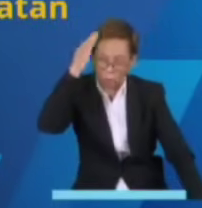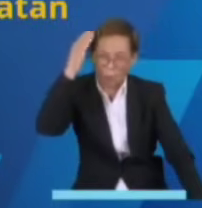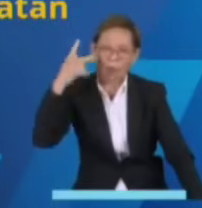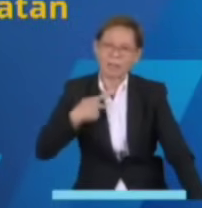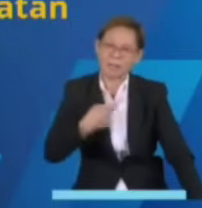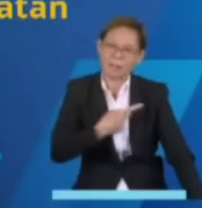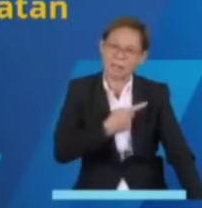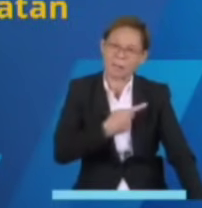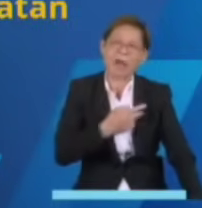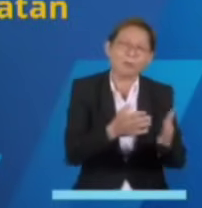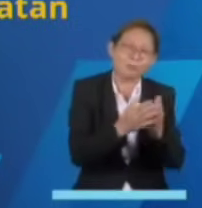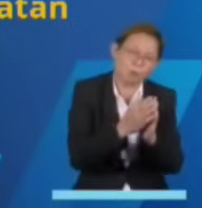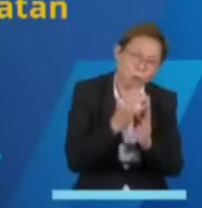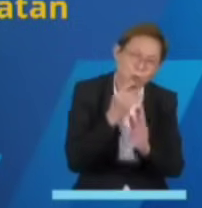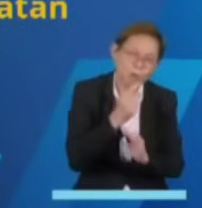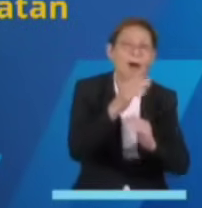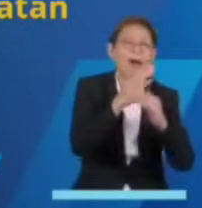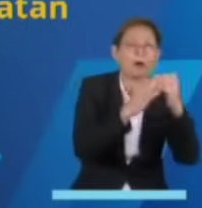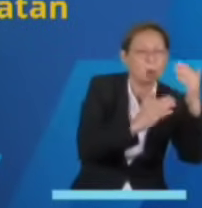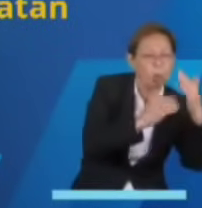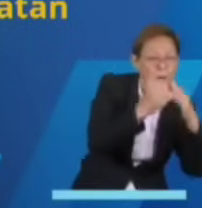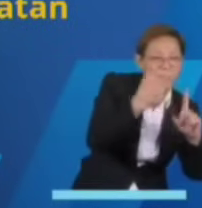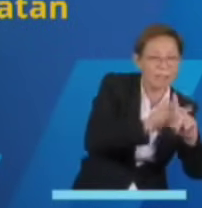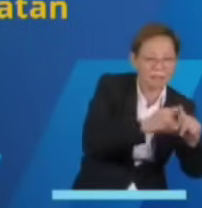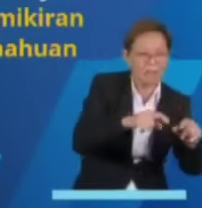dituntut terkeluar dari zon selesa